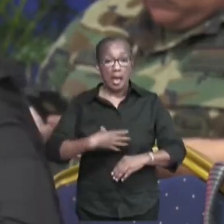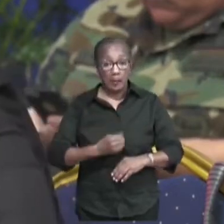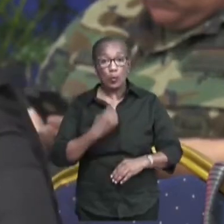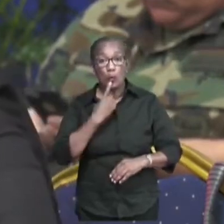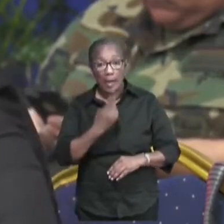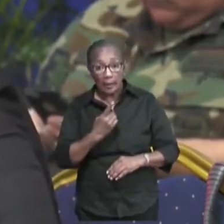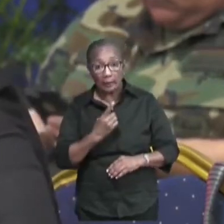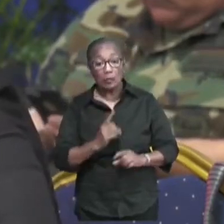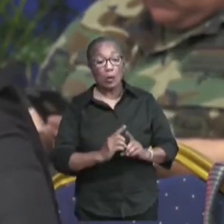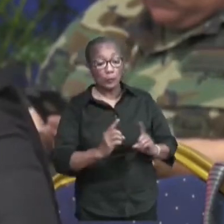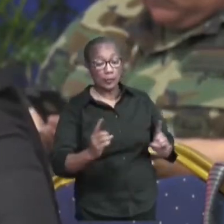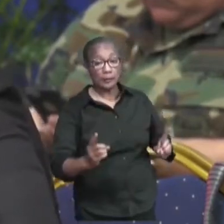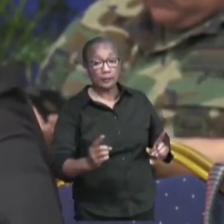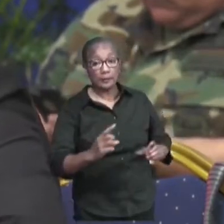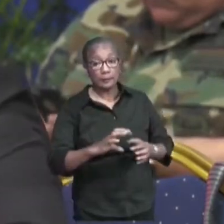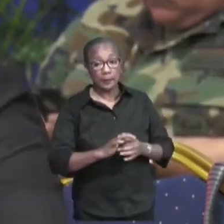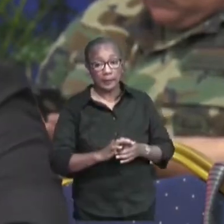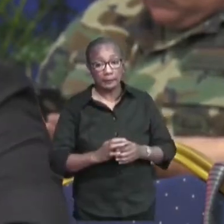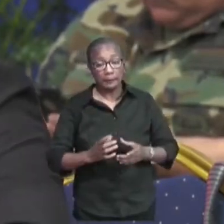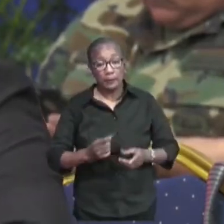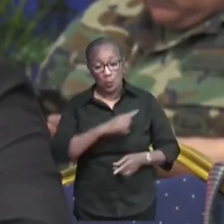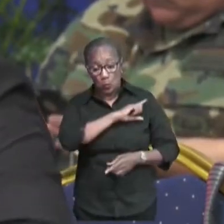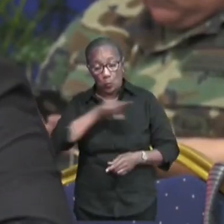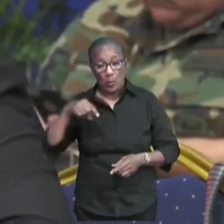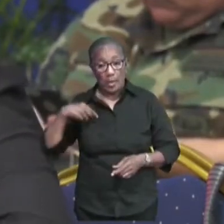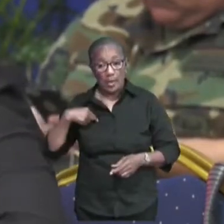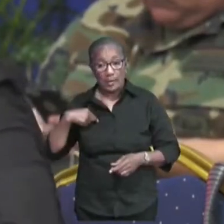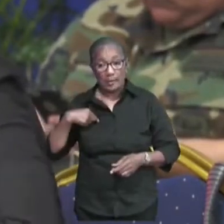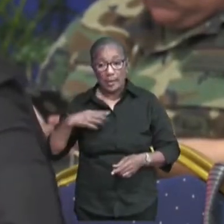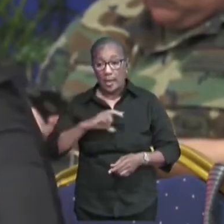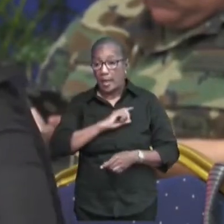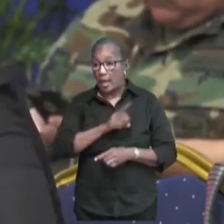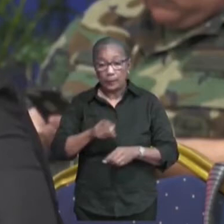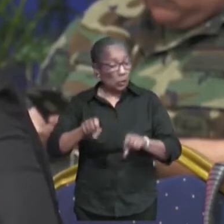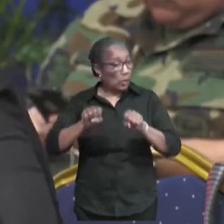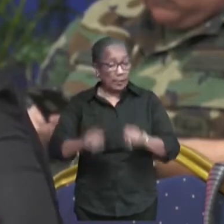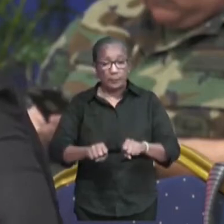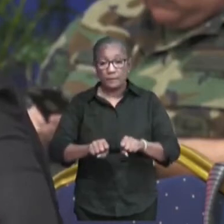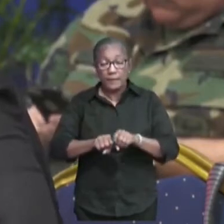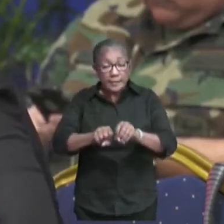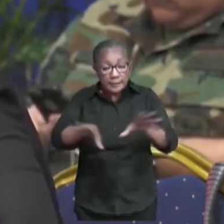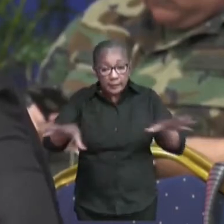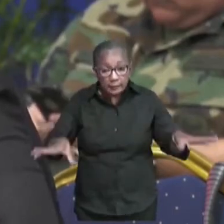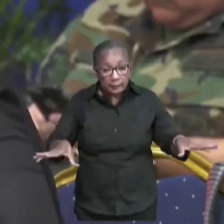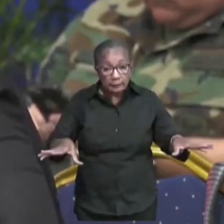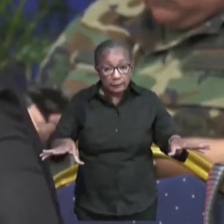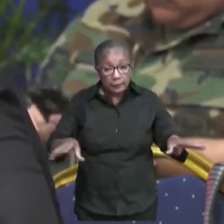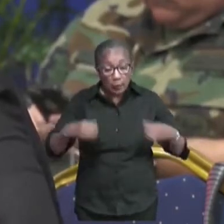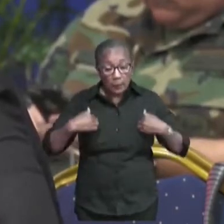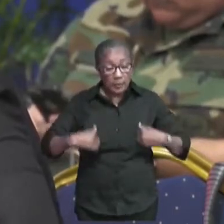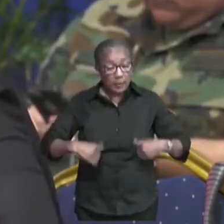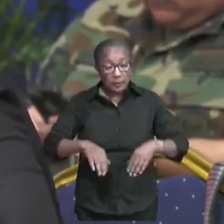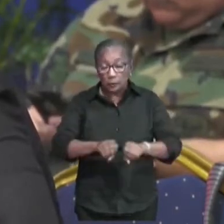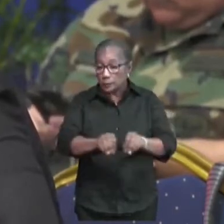wel community spreading. Wij hebben nog geen bevestigde community